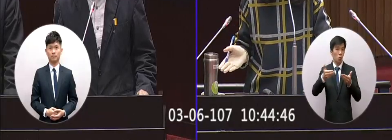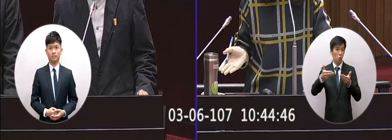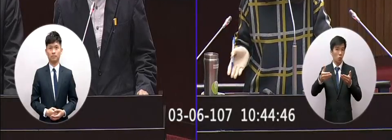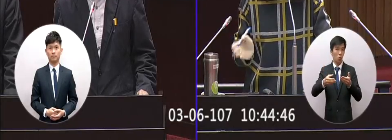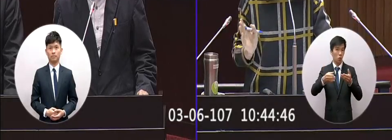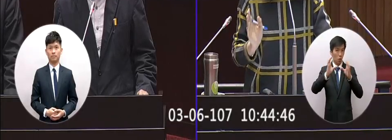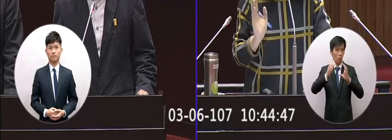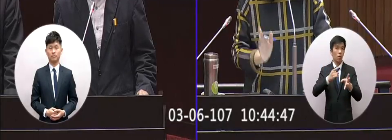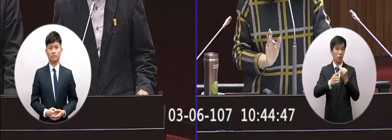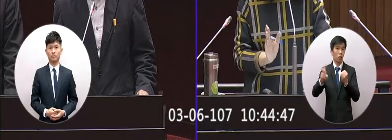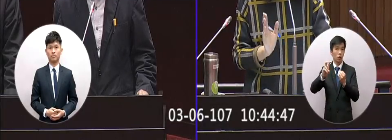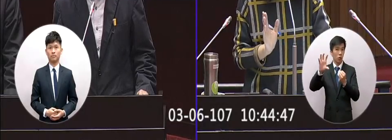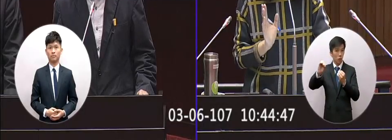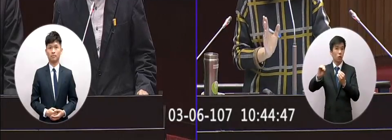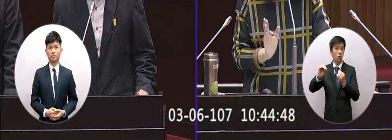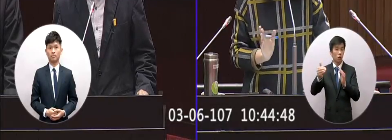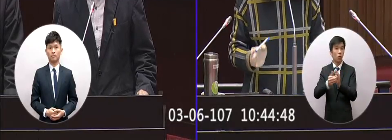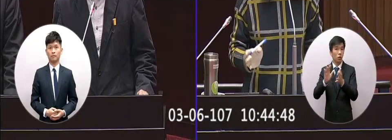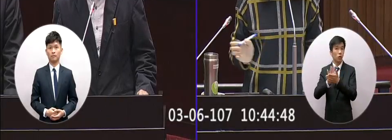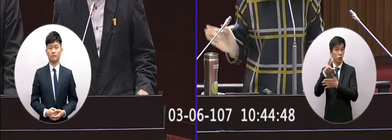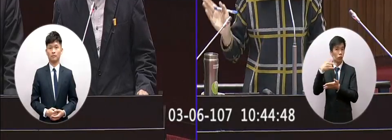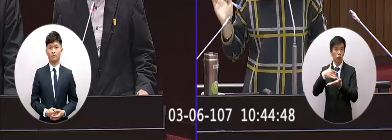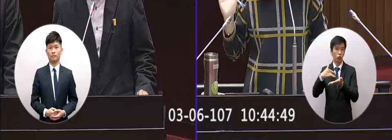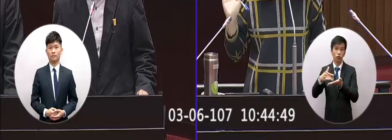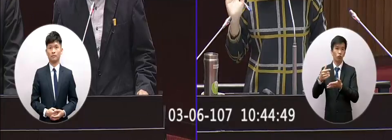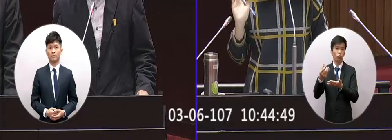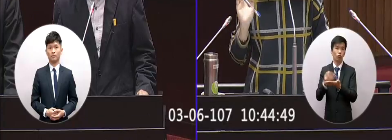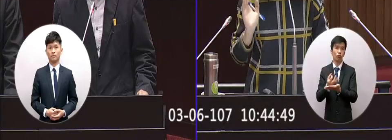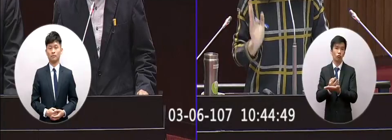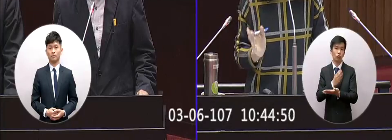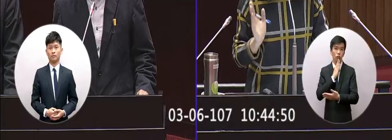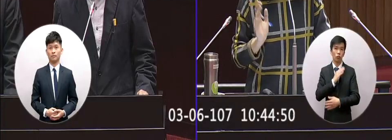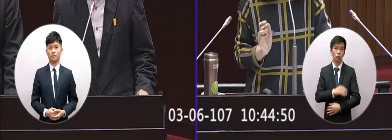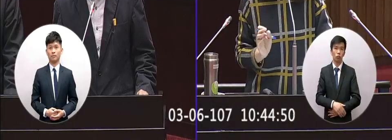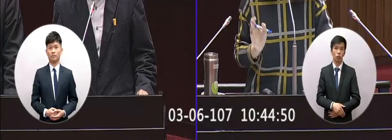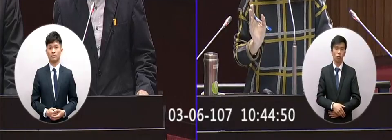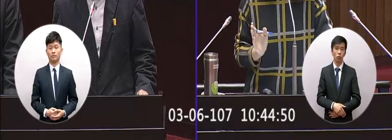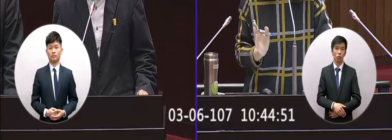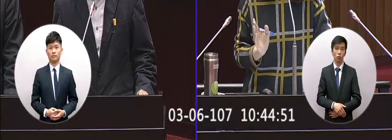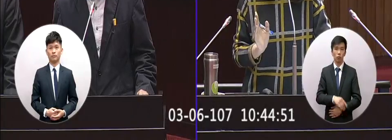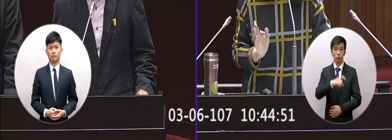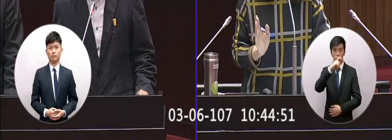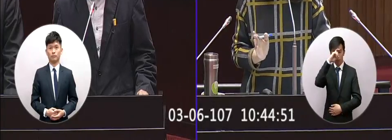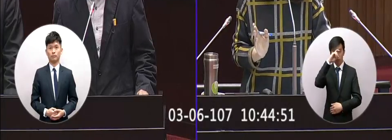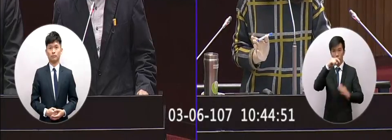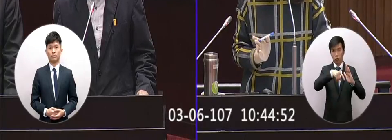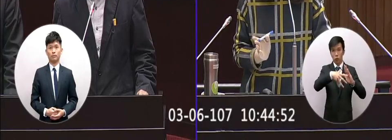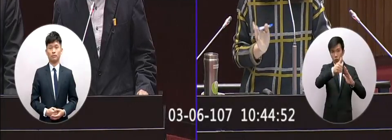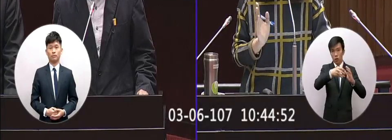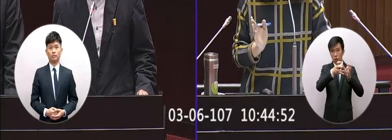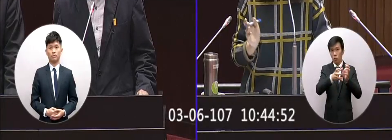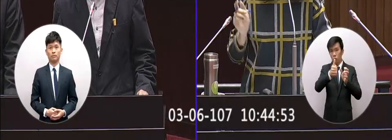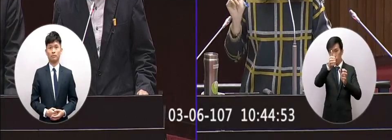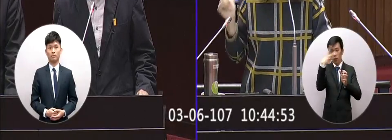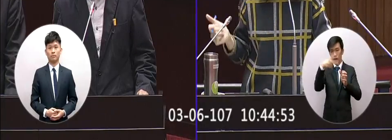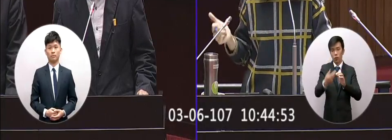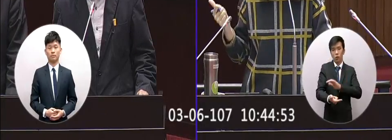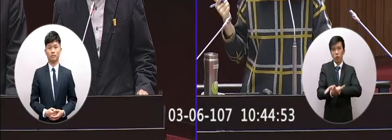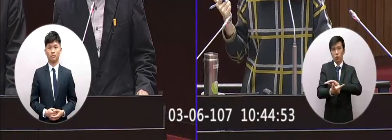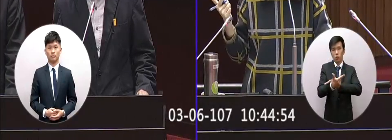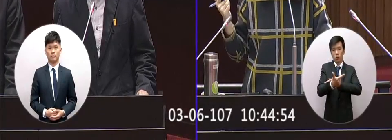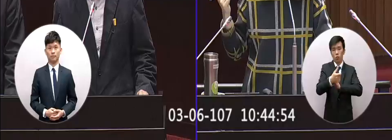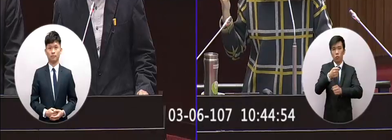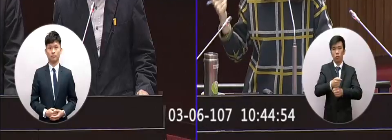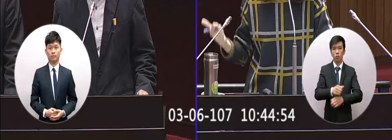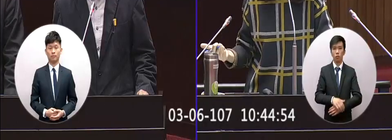有多高了，哦，所以这部分呢，我想部长跟院长哦，这部分要好好的加紧脚步。那当然租